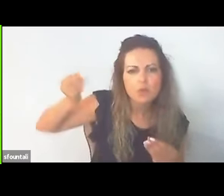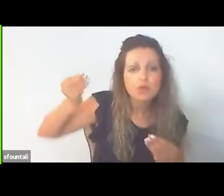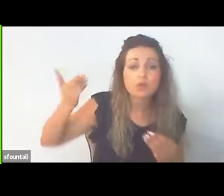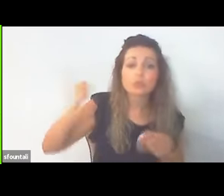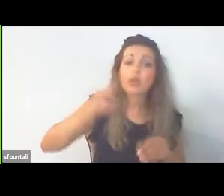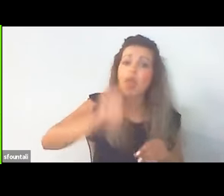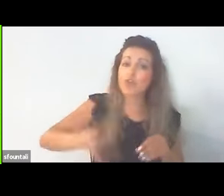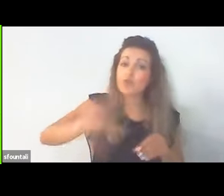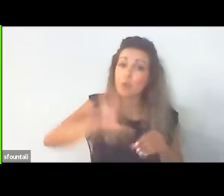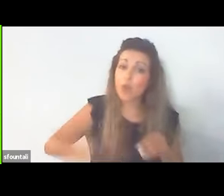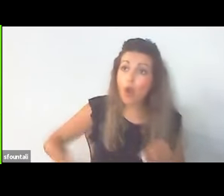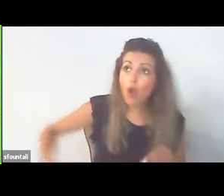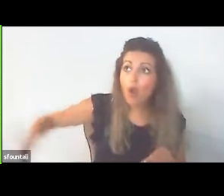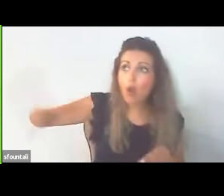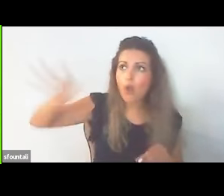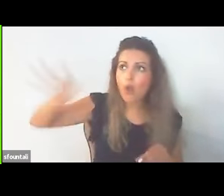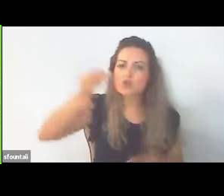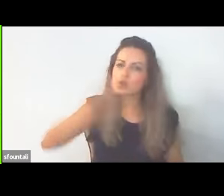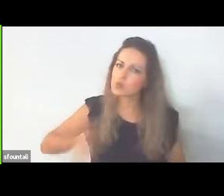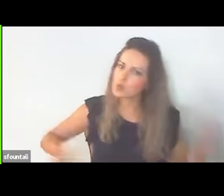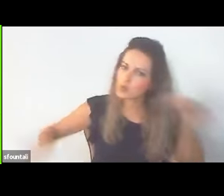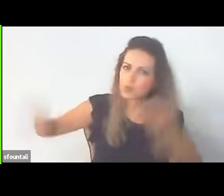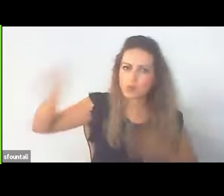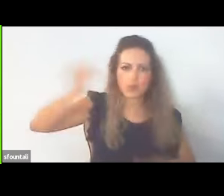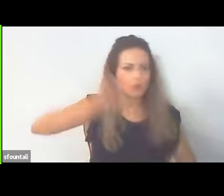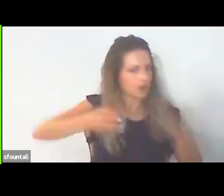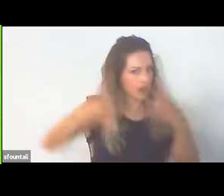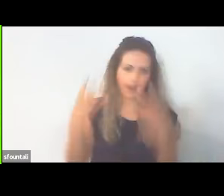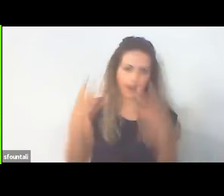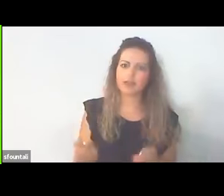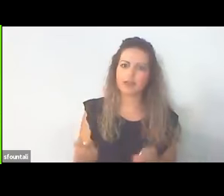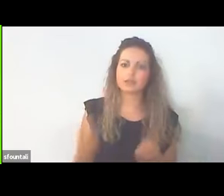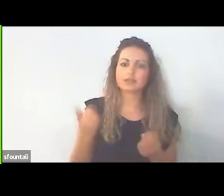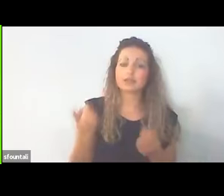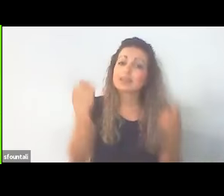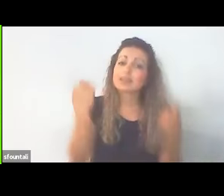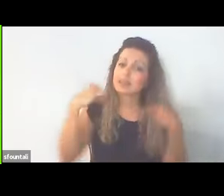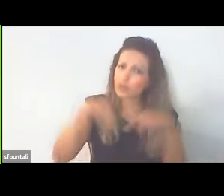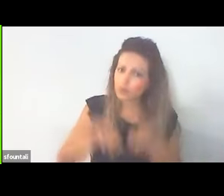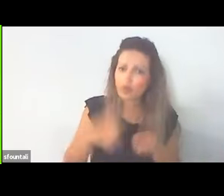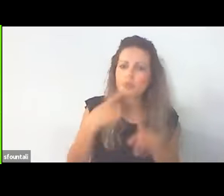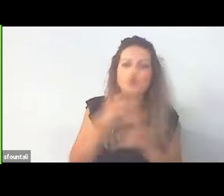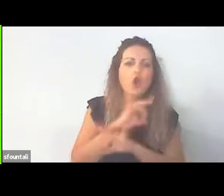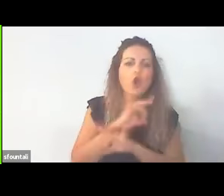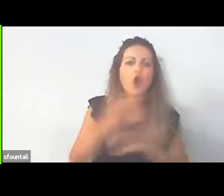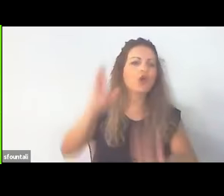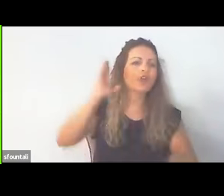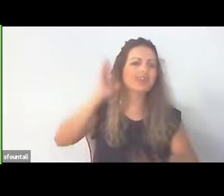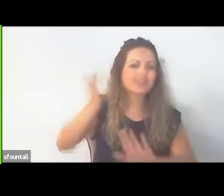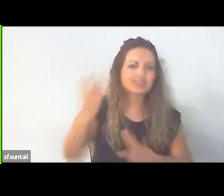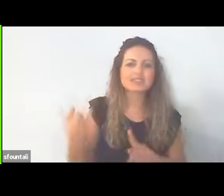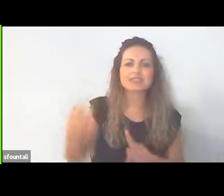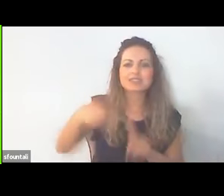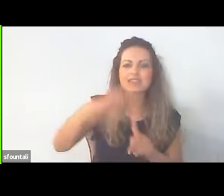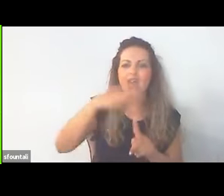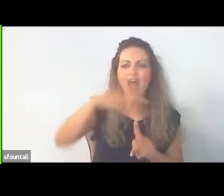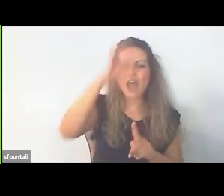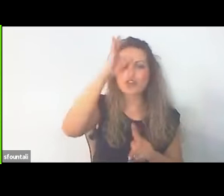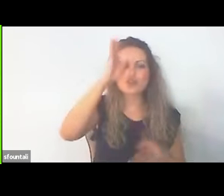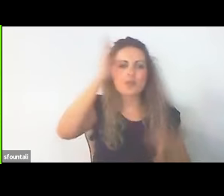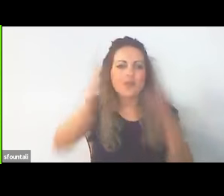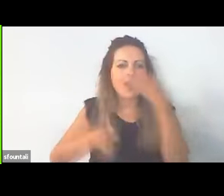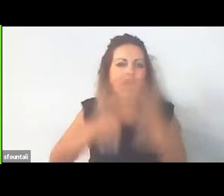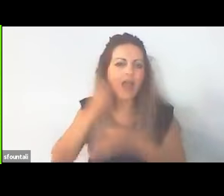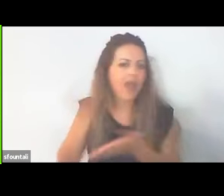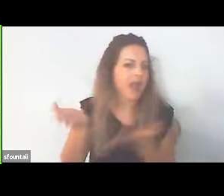ευρωπαϊκές χώρες. Ταυτόχρονα με την ατιμωρησία και τα εμπόδια της πρόσβασης στη δικαιοσύνη, αλλά και με τα κοινωνικά